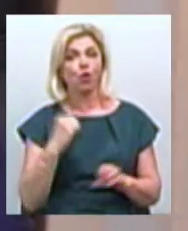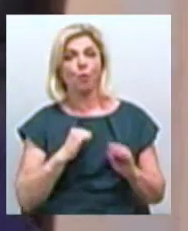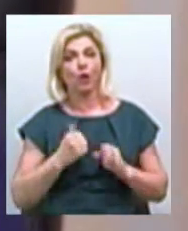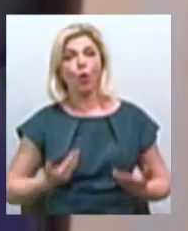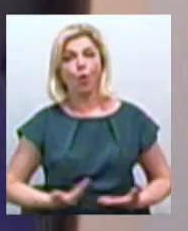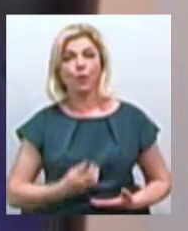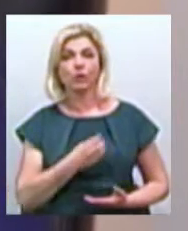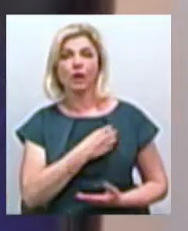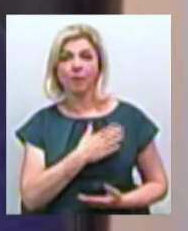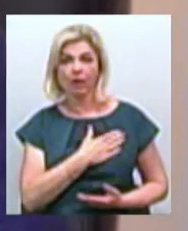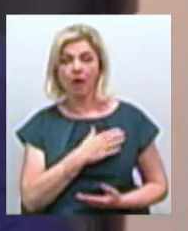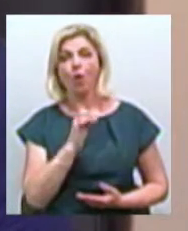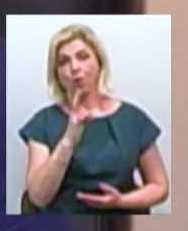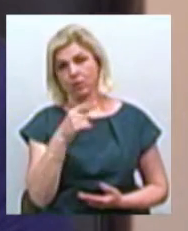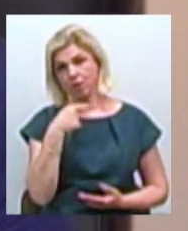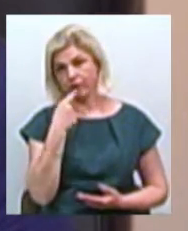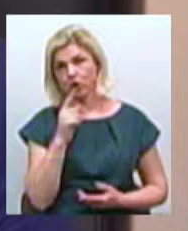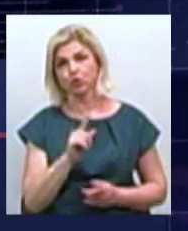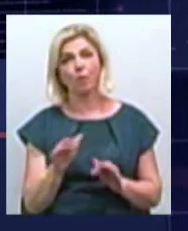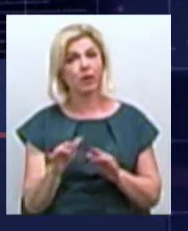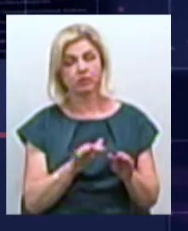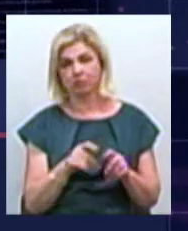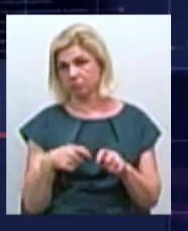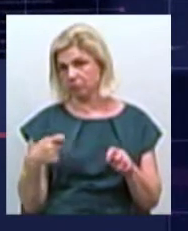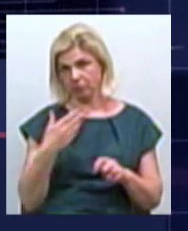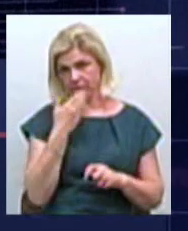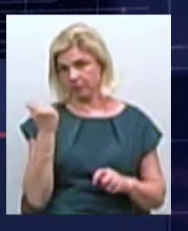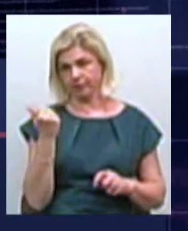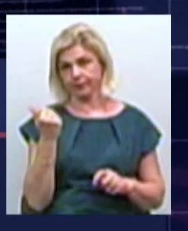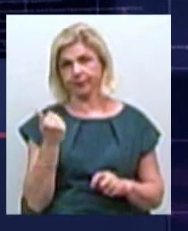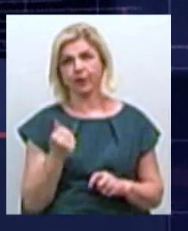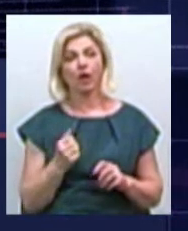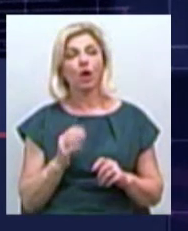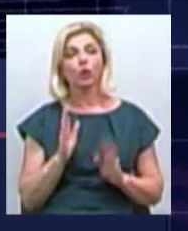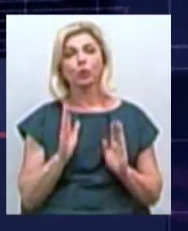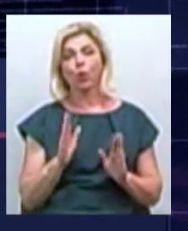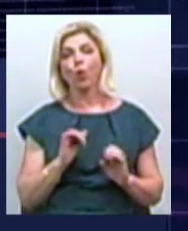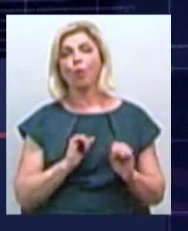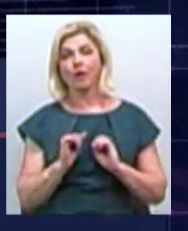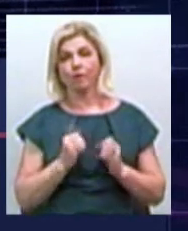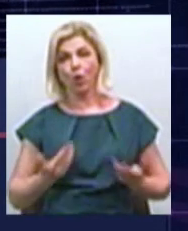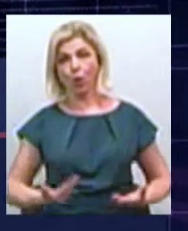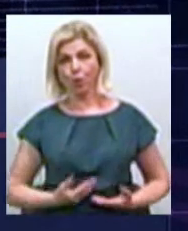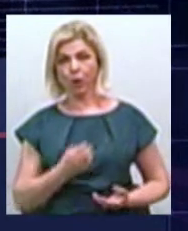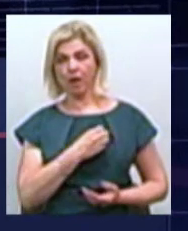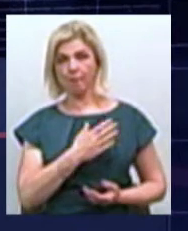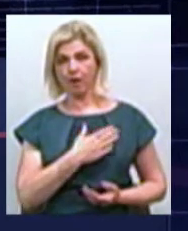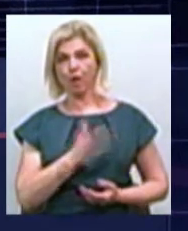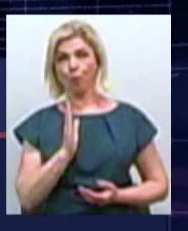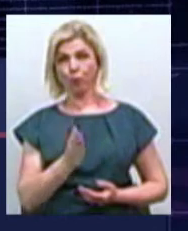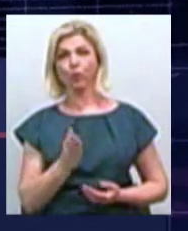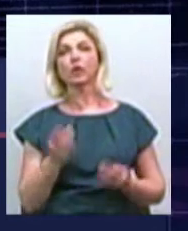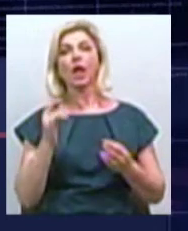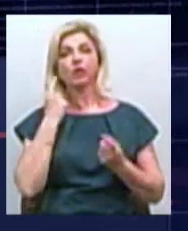Мкртич Мкртичан говорить, у них процес не гальмується. Ось як тільки в управлінні комунального майна буде відповідна інформація,